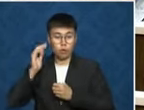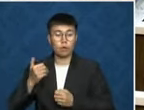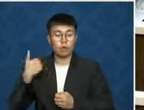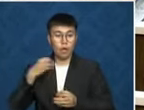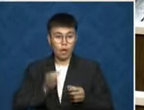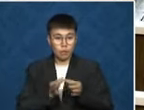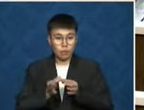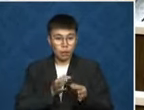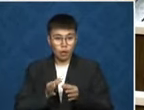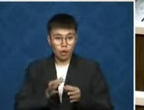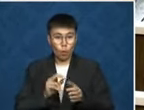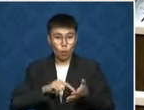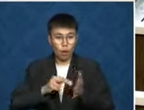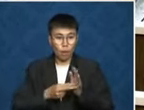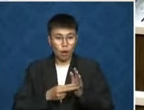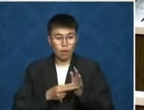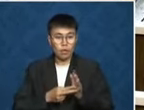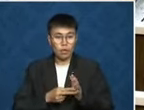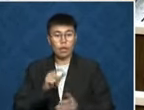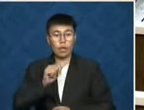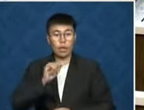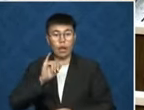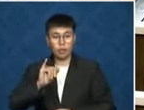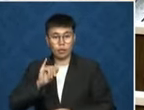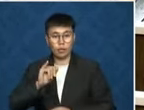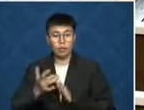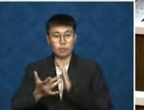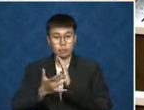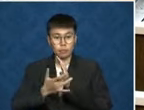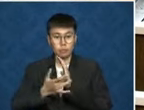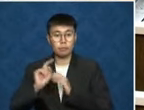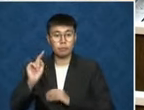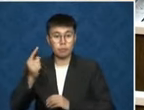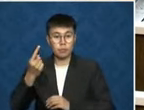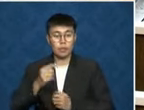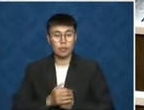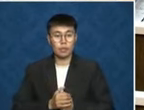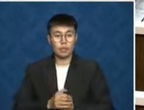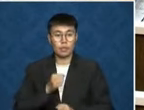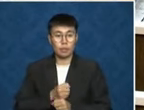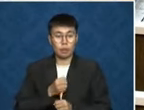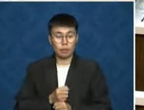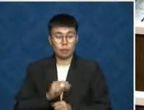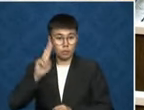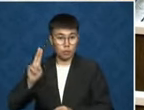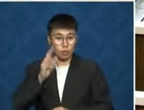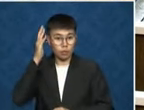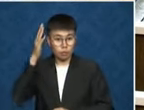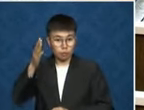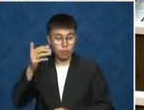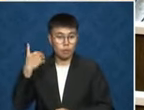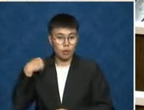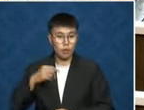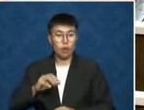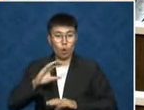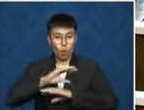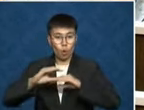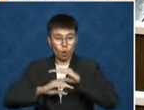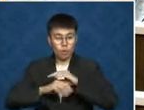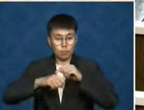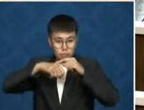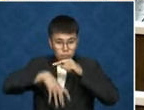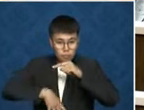หมายของ AI ปัญญาประดิษฐ์ไปแล้วผมจะขอพูดถึงเรื่องของการนำไปใช้งานที่น่าจะเกิดขึ้นและเรื่องโครงสร้างพื้นฐานที่เรา